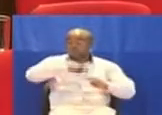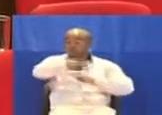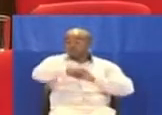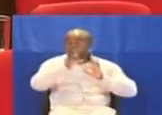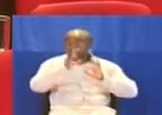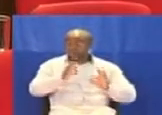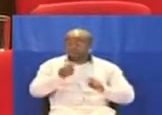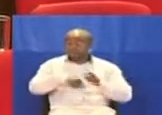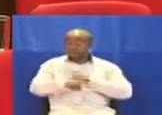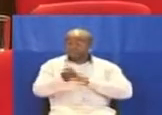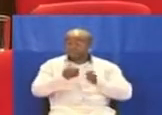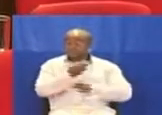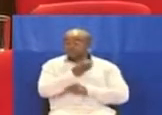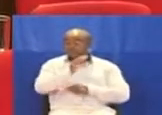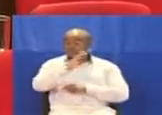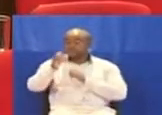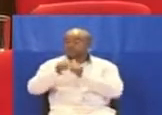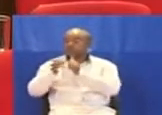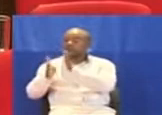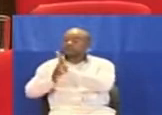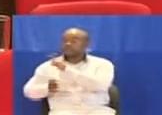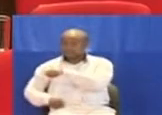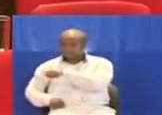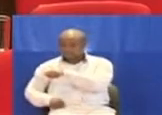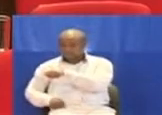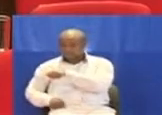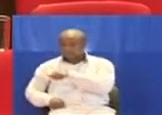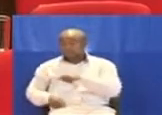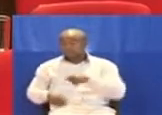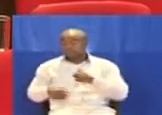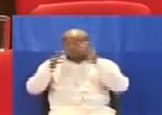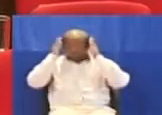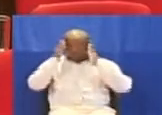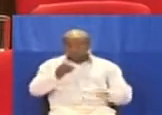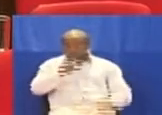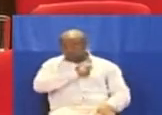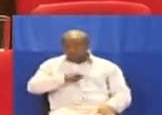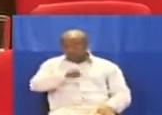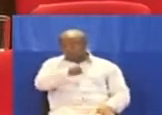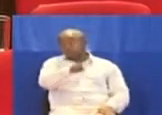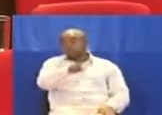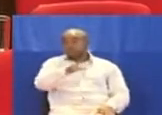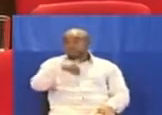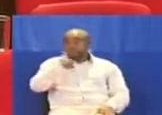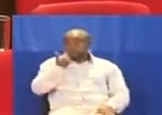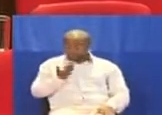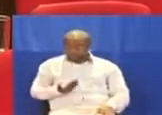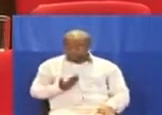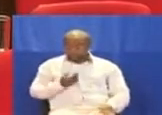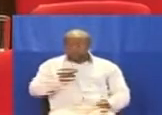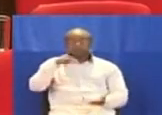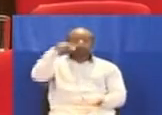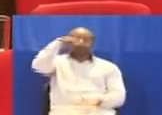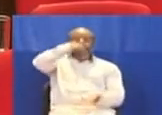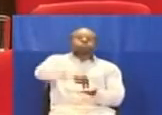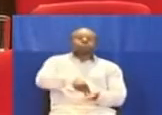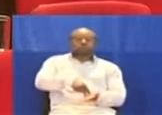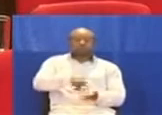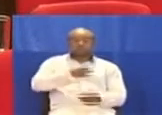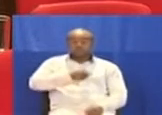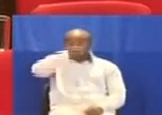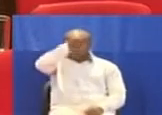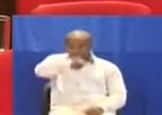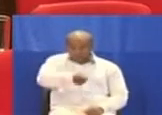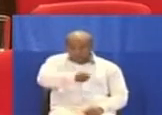au changamoto hii ya COVID-19. Mheshimiwa Rais, tunasimama tukikupongeza, lakini tunasimama